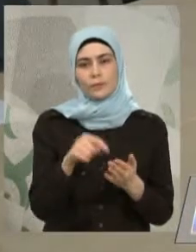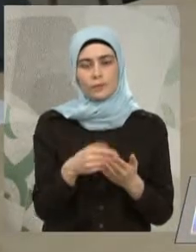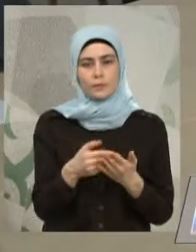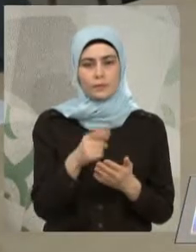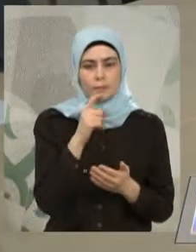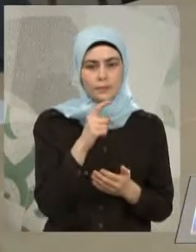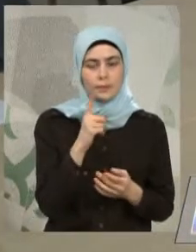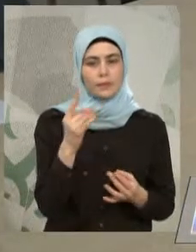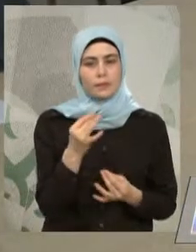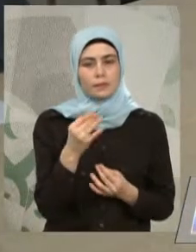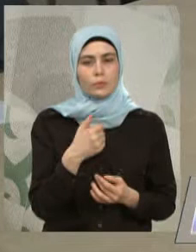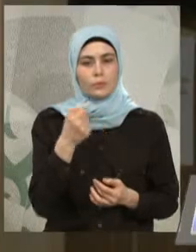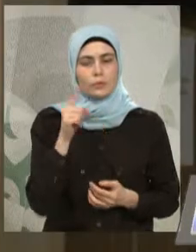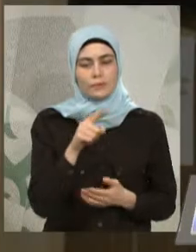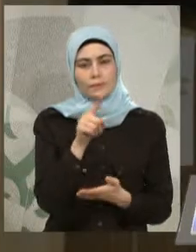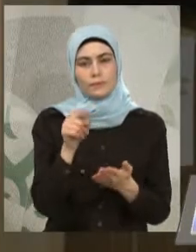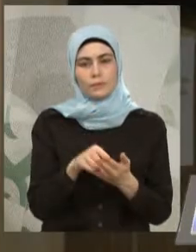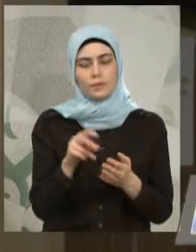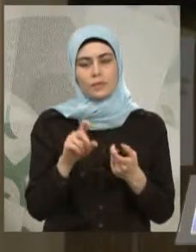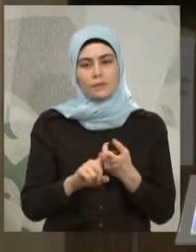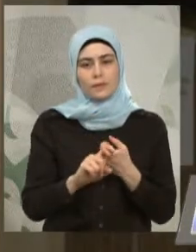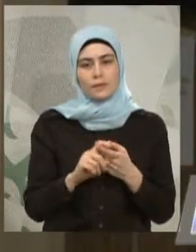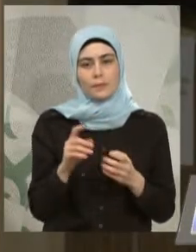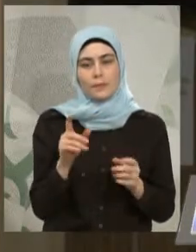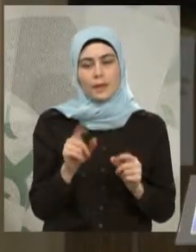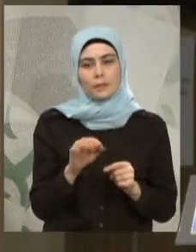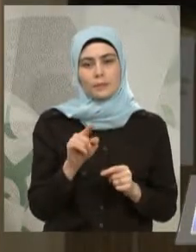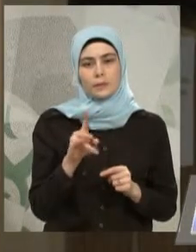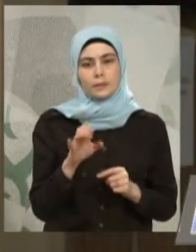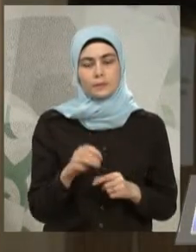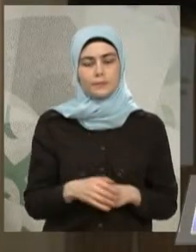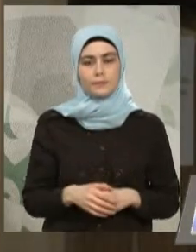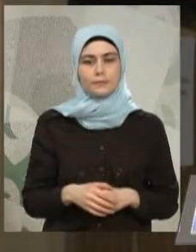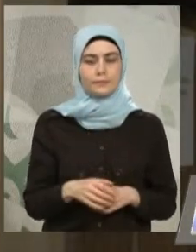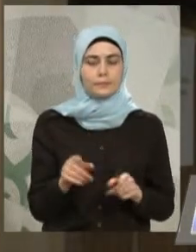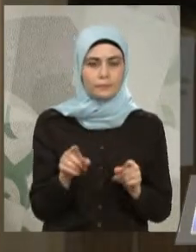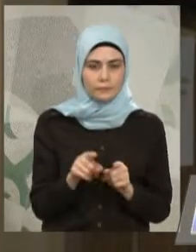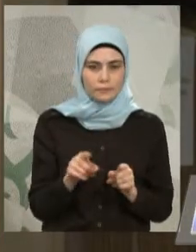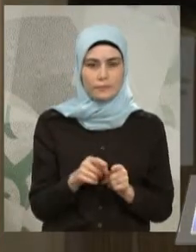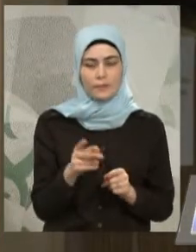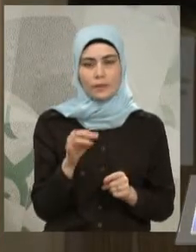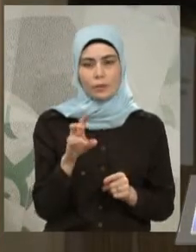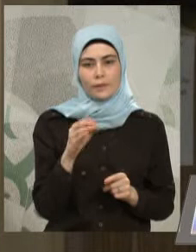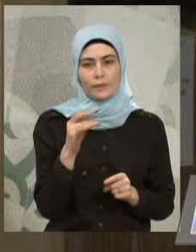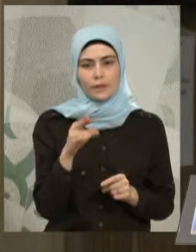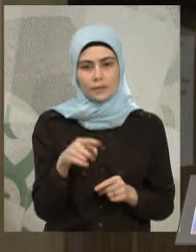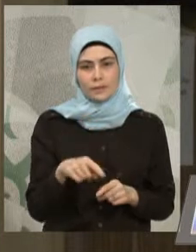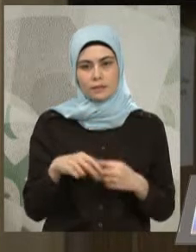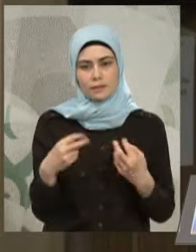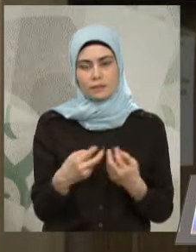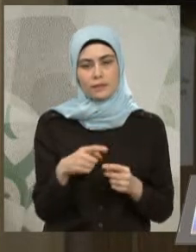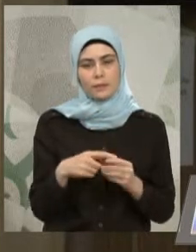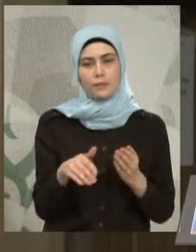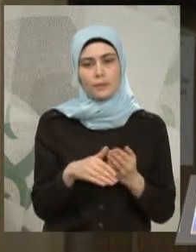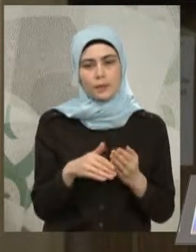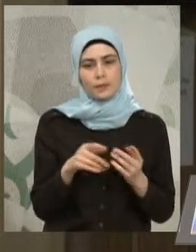вопрос, касающийся малого бизнеса. Такие мероприятия, такие конференции помогают людям отвечать на вопросы, которые у них возникают в таких ситуациях, там,